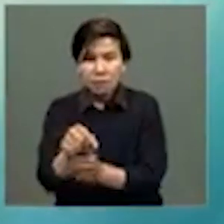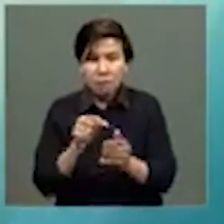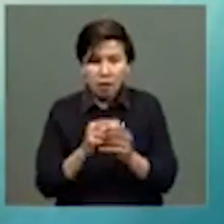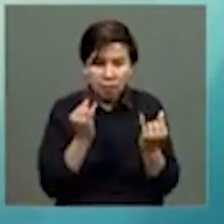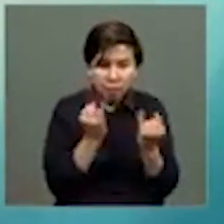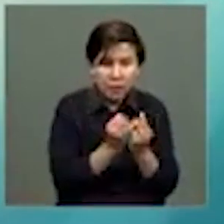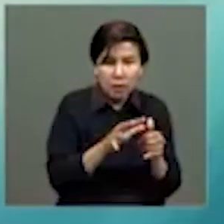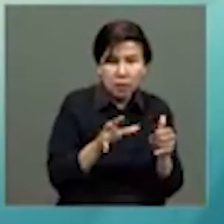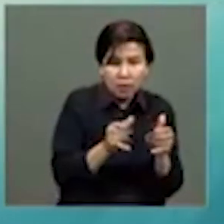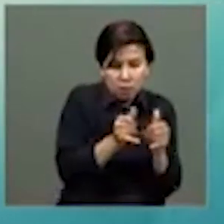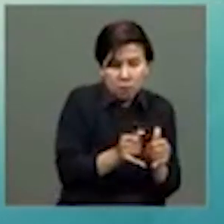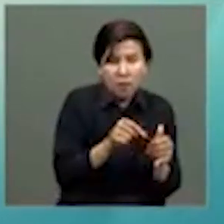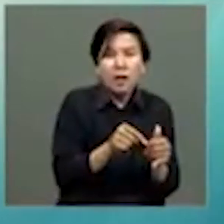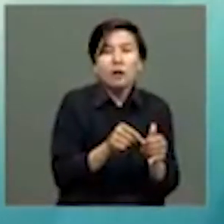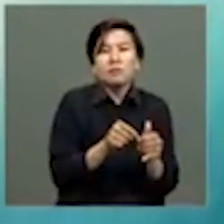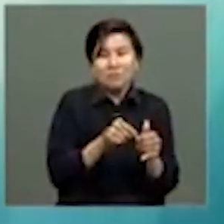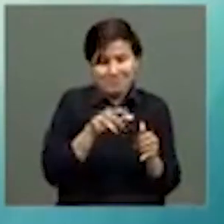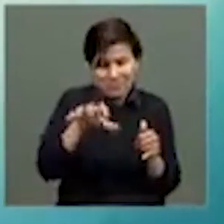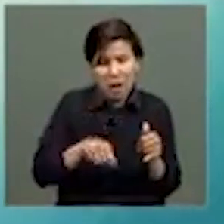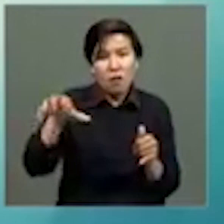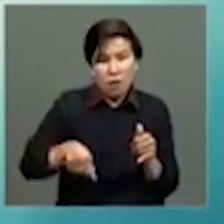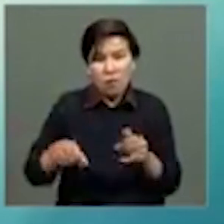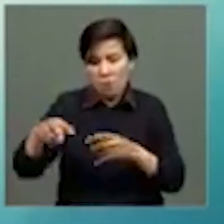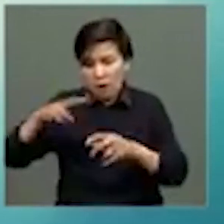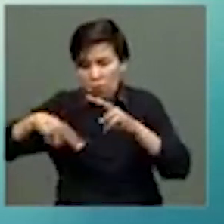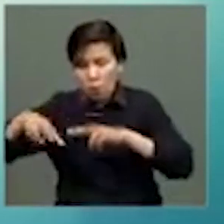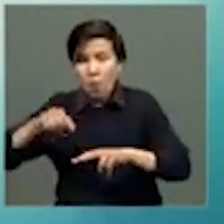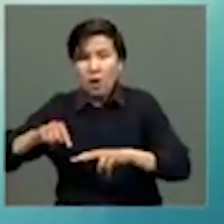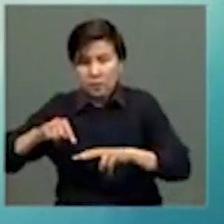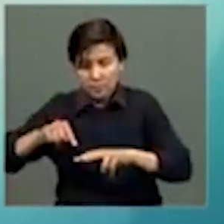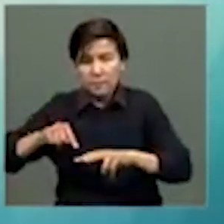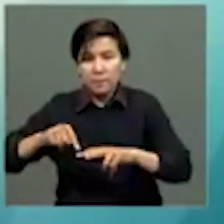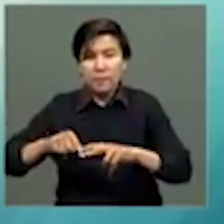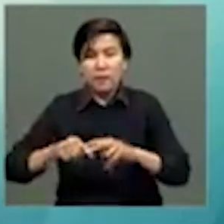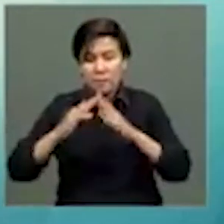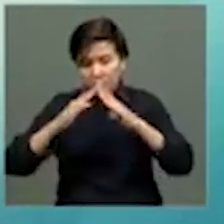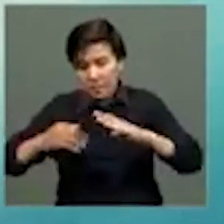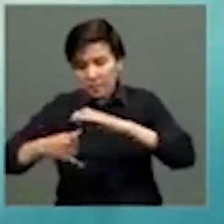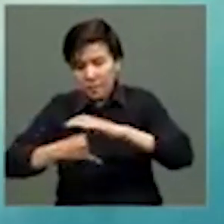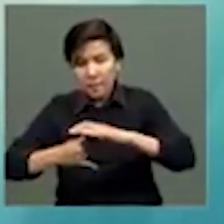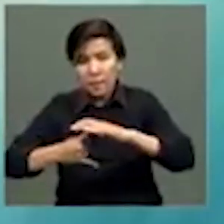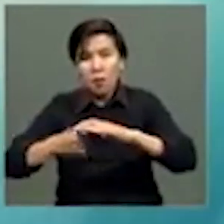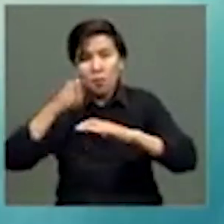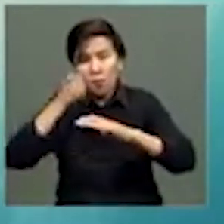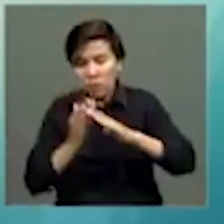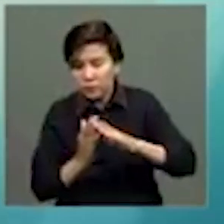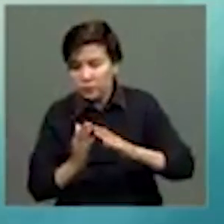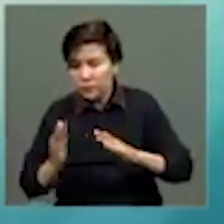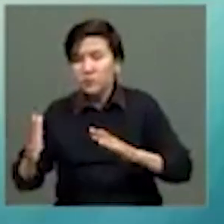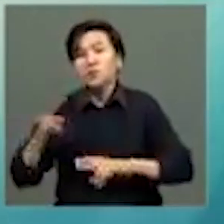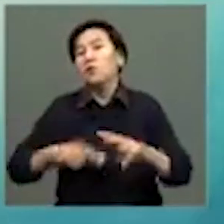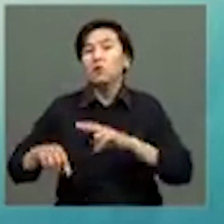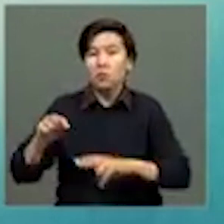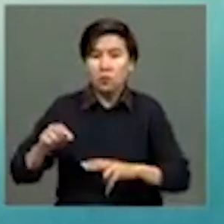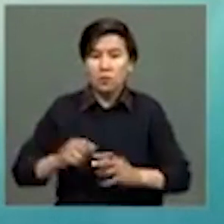ก็จะมีการนำคนเหล่านี้มาตรวจและก็เฝ้าติดตามไปจนถึงการกักตัวอย่างที่บอกนะคะว่าหาก